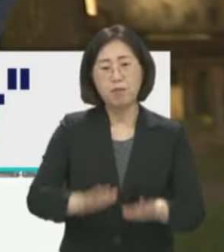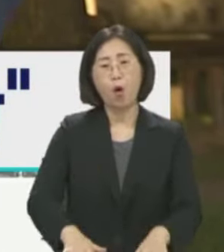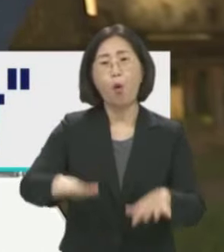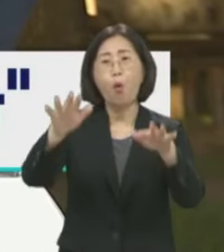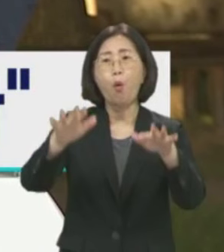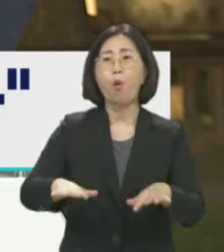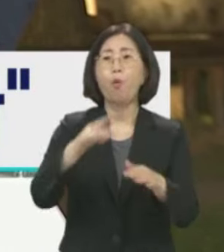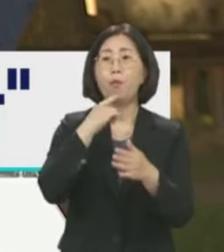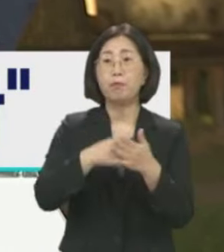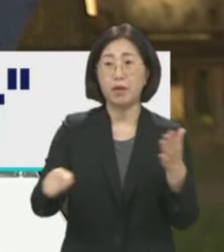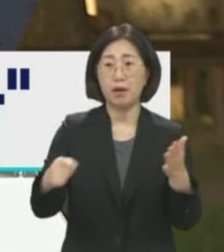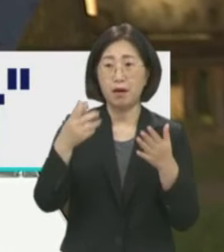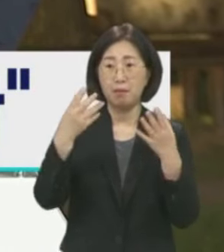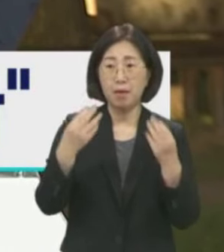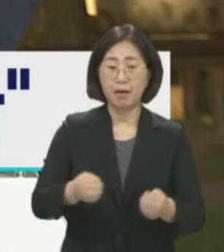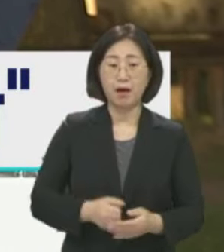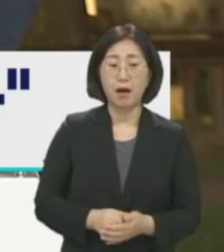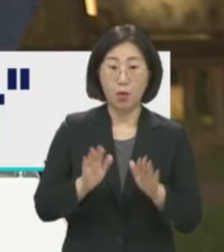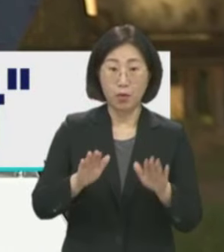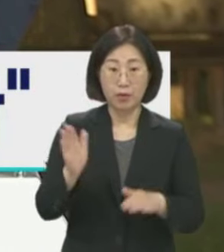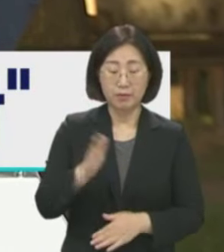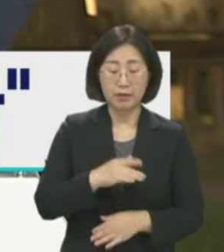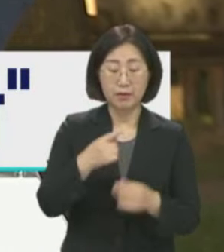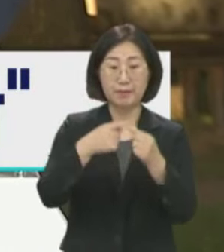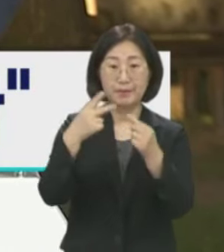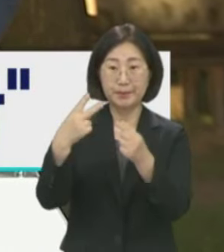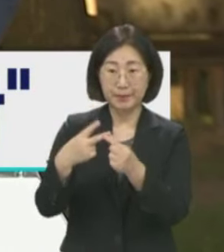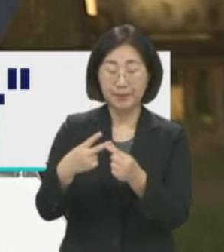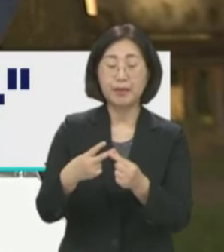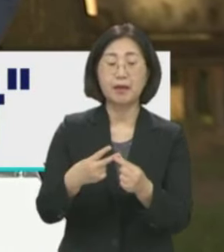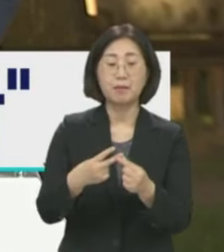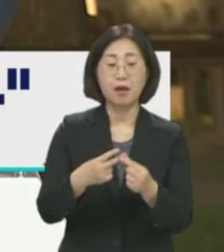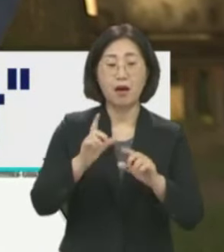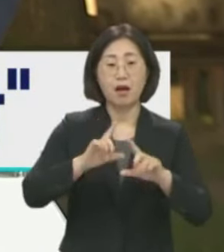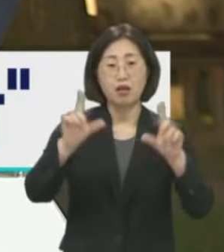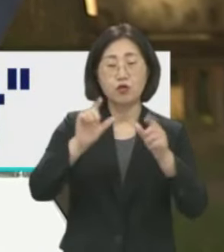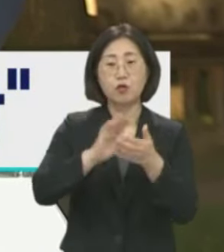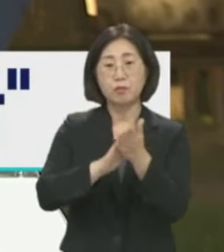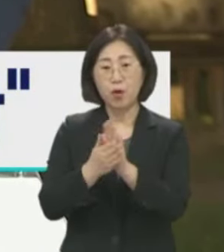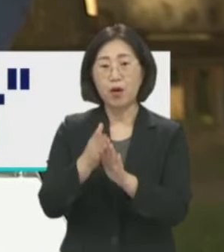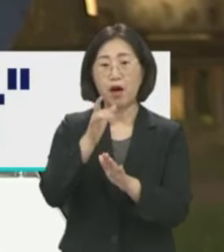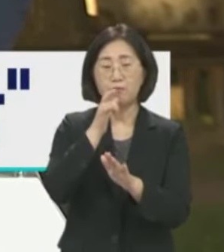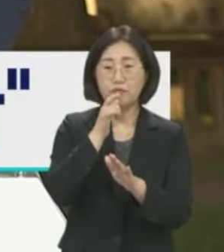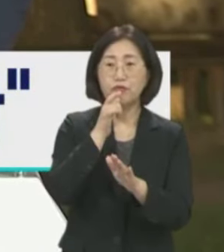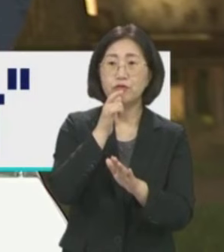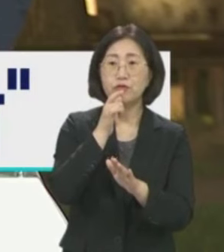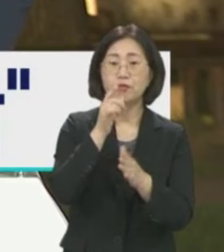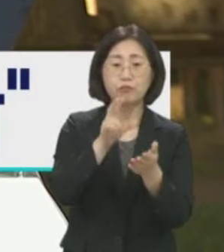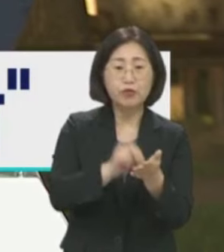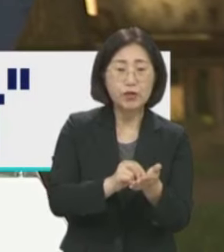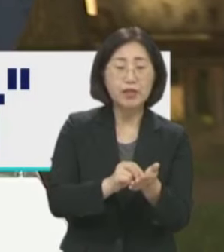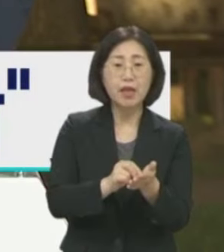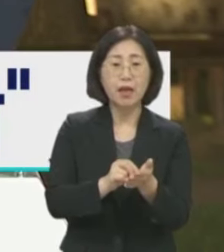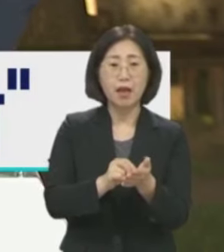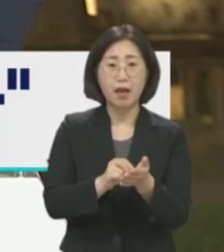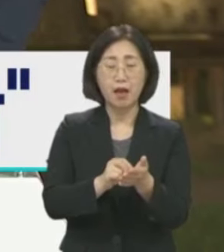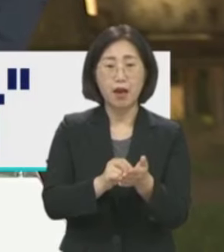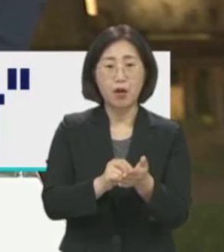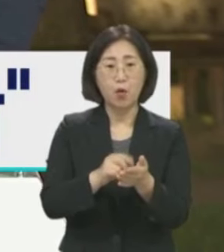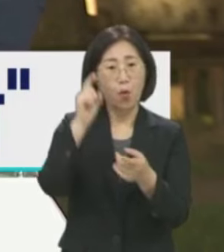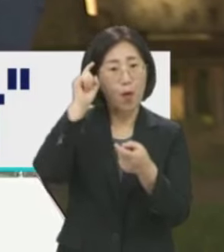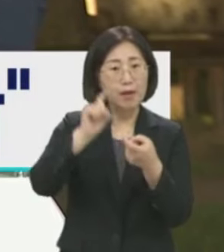있습니다. TJB는 오늘부터 두 차례에 걸쳐 기후변화와 물 문제로 새롭게 조명받고 있는 물산업에